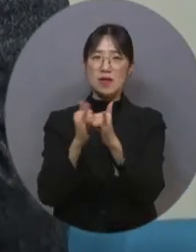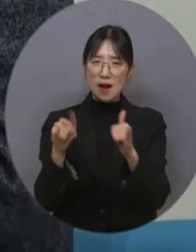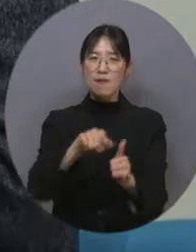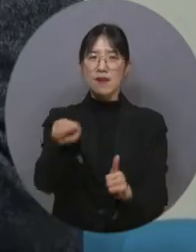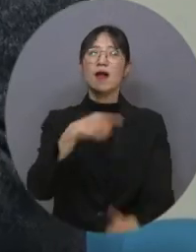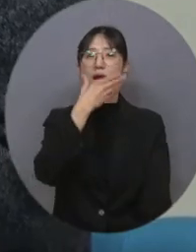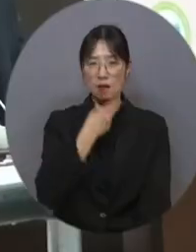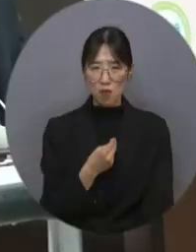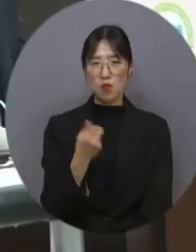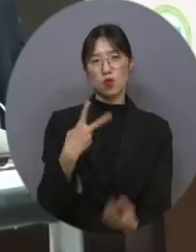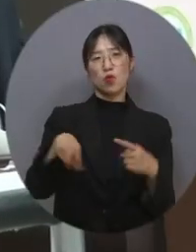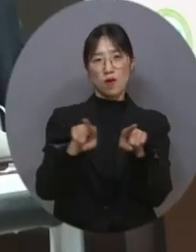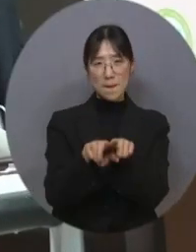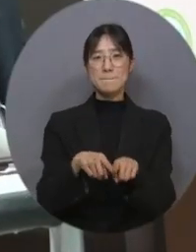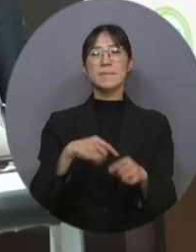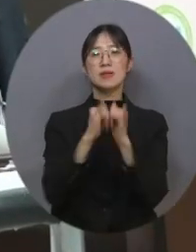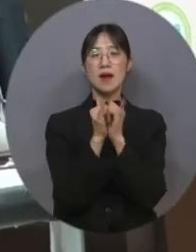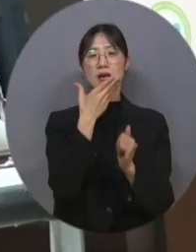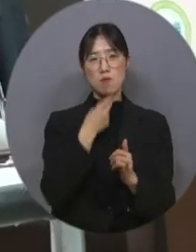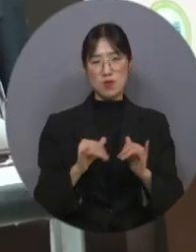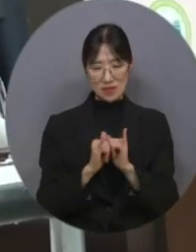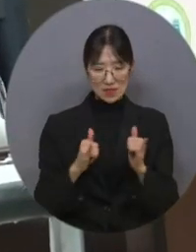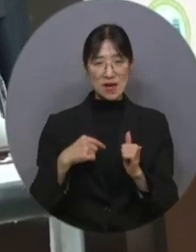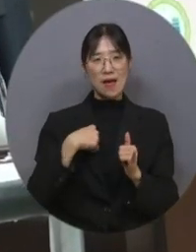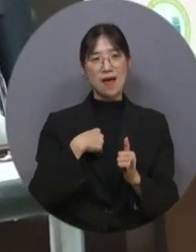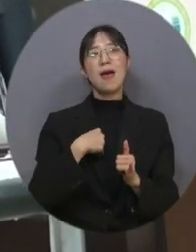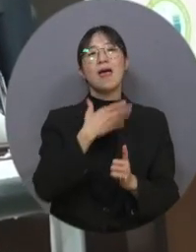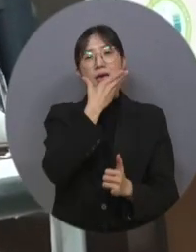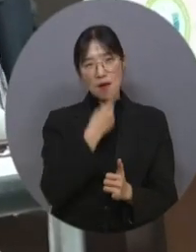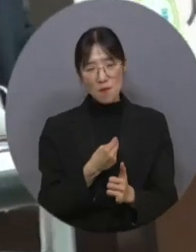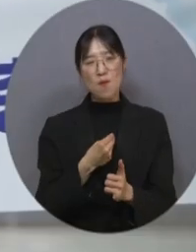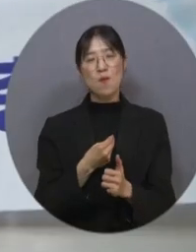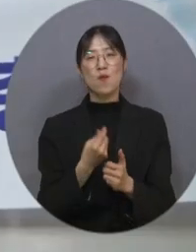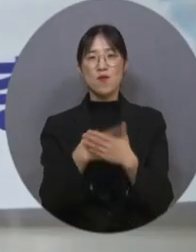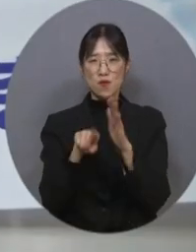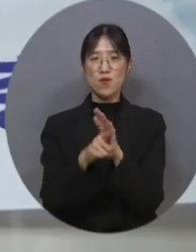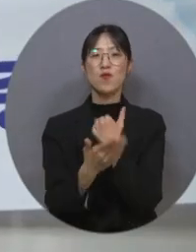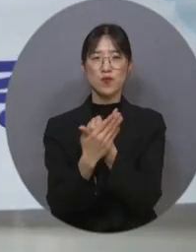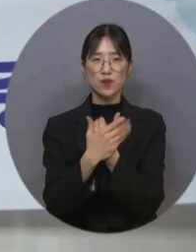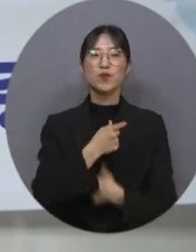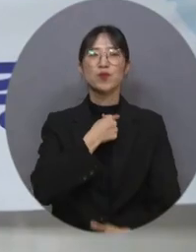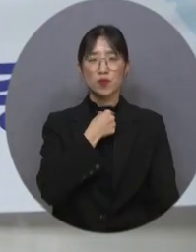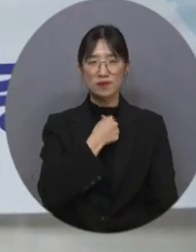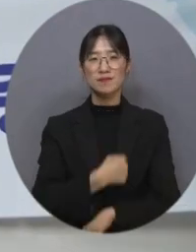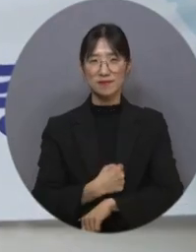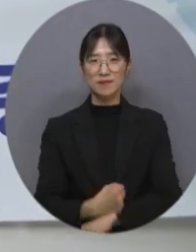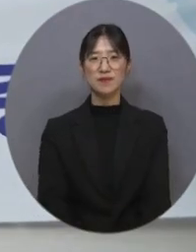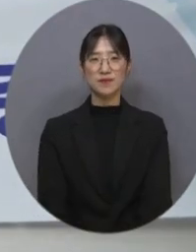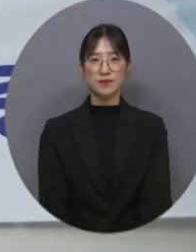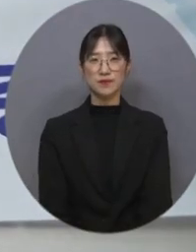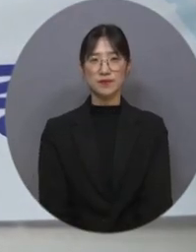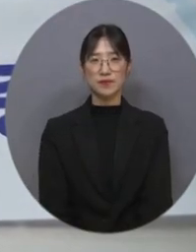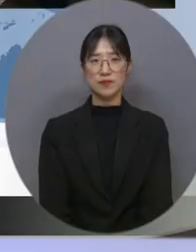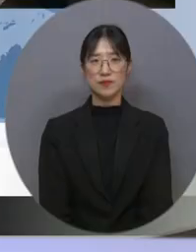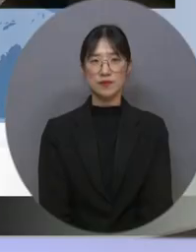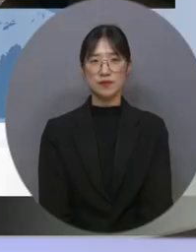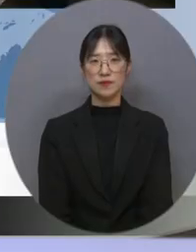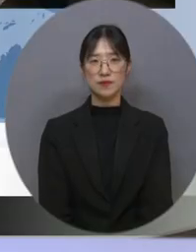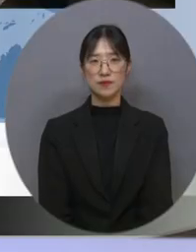더불어 복지사의 행복을 지원할 수 있는 협회가 되길 기대했습니다. 복지TV 경기방송